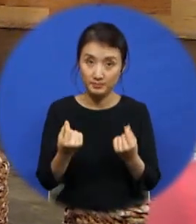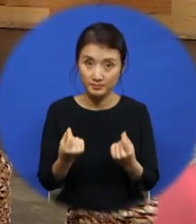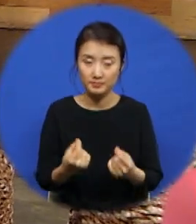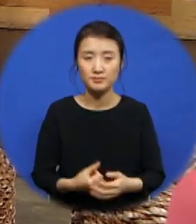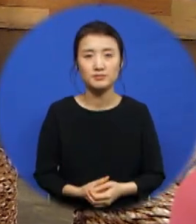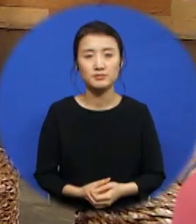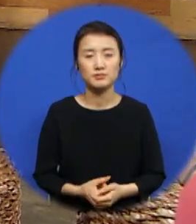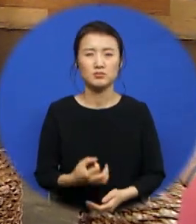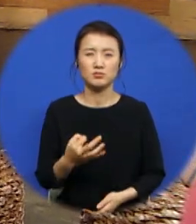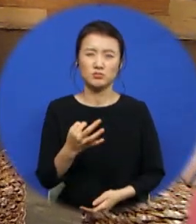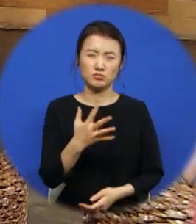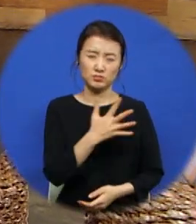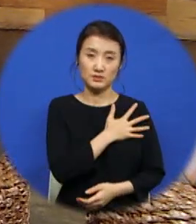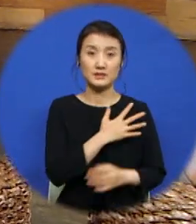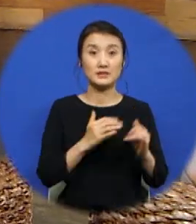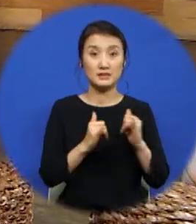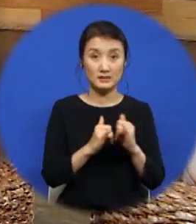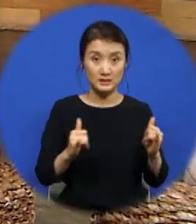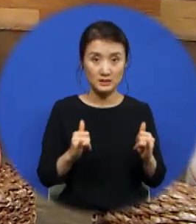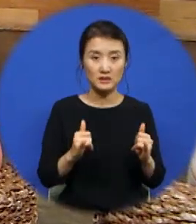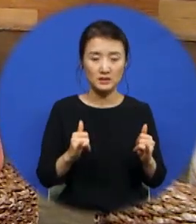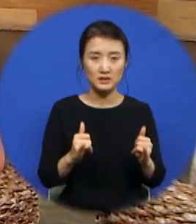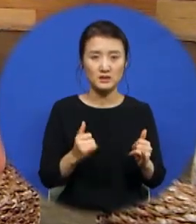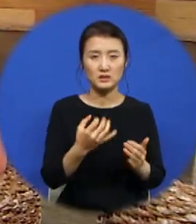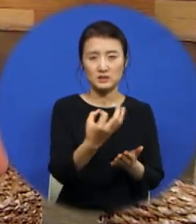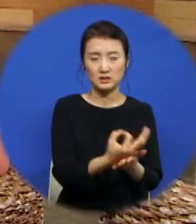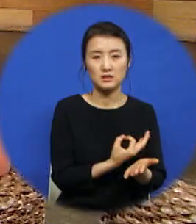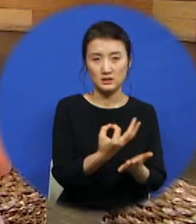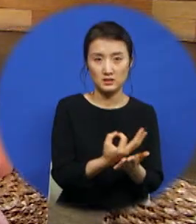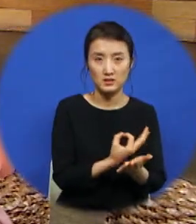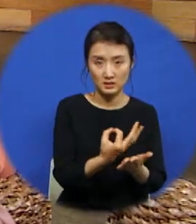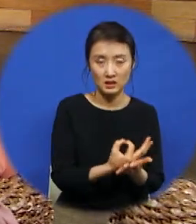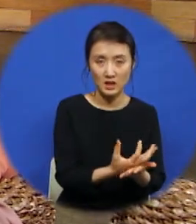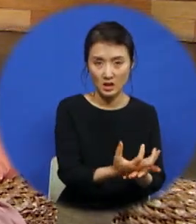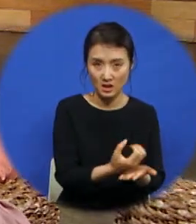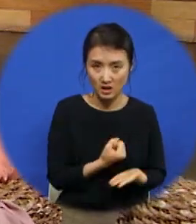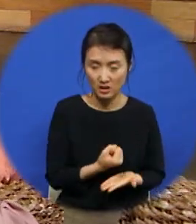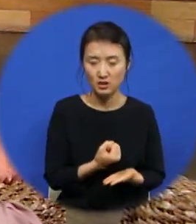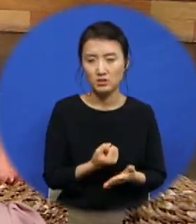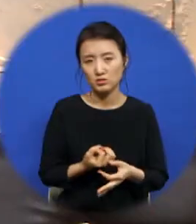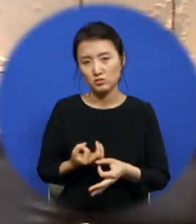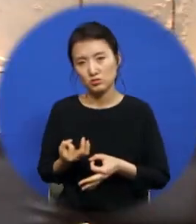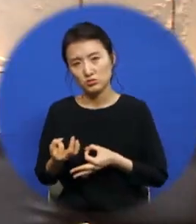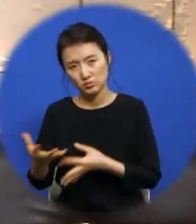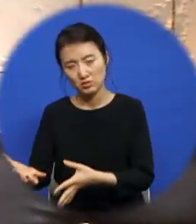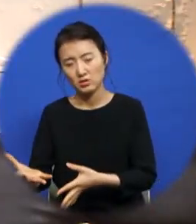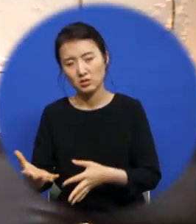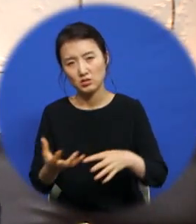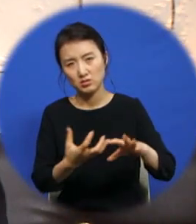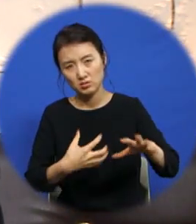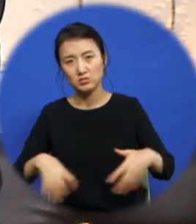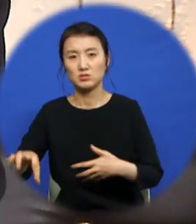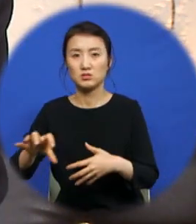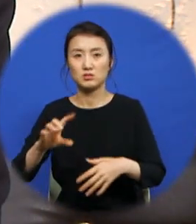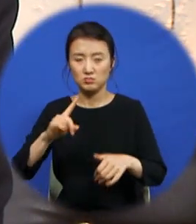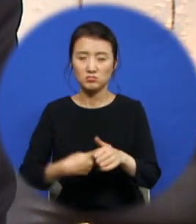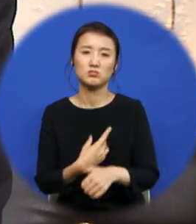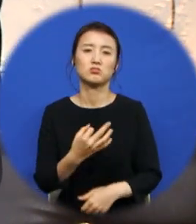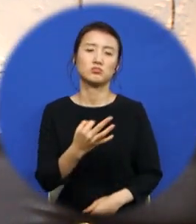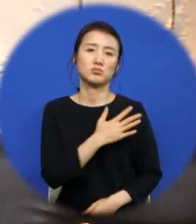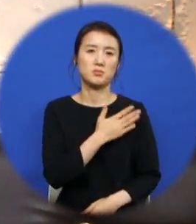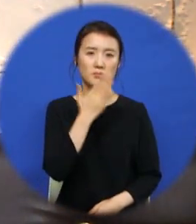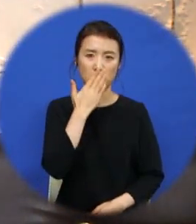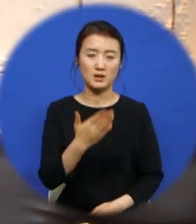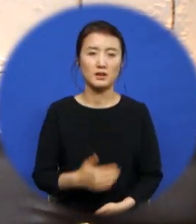근로소득을 가지고 투자 소드 까지를 연결 해야 되는 거 같아요 그래서 자기가 잠을 자고 있는 동안에도